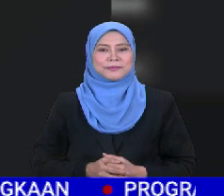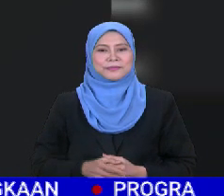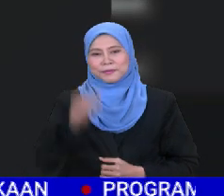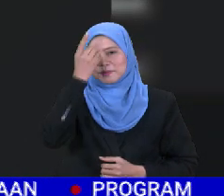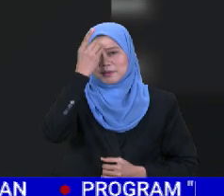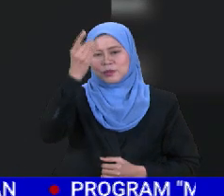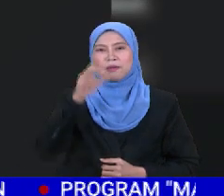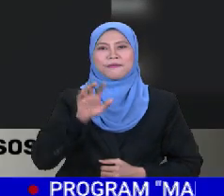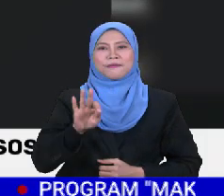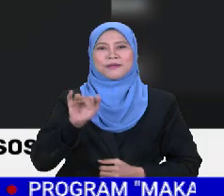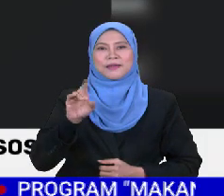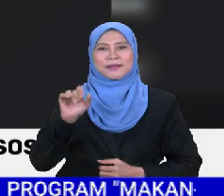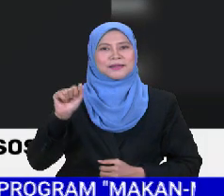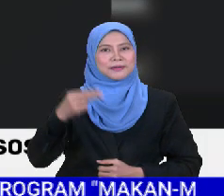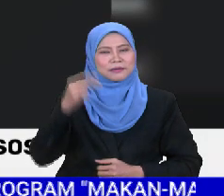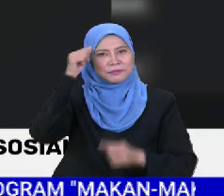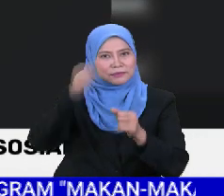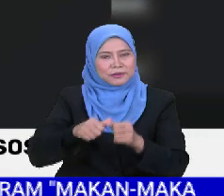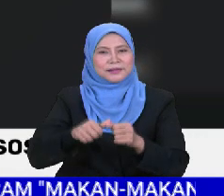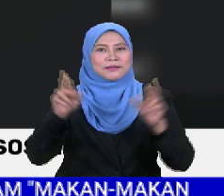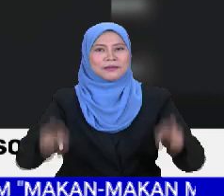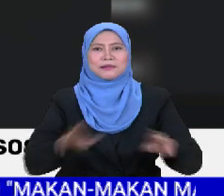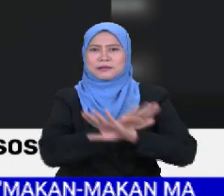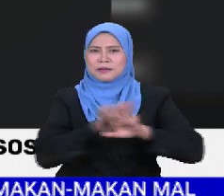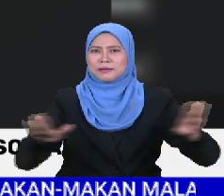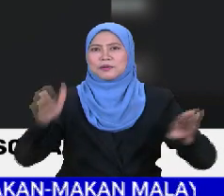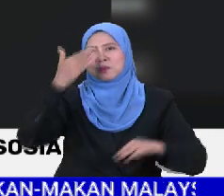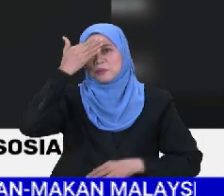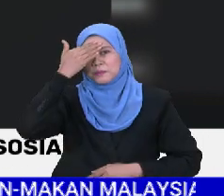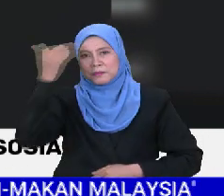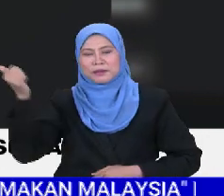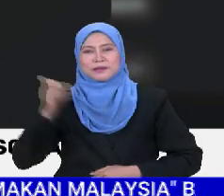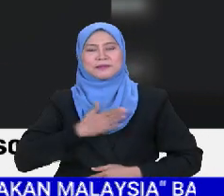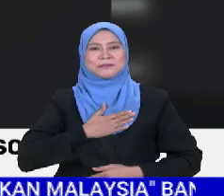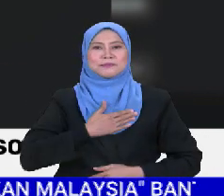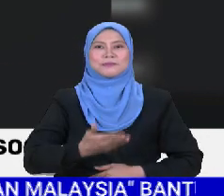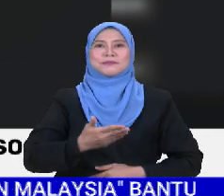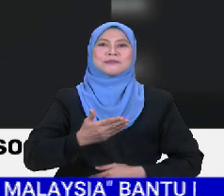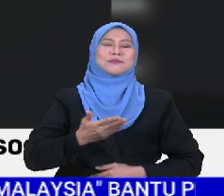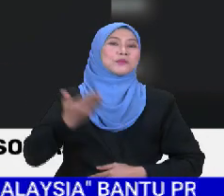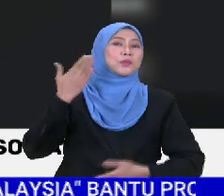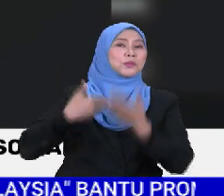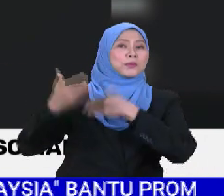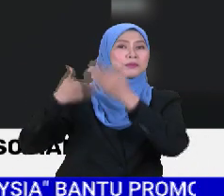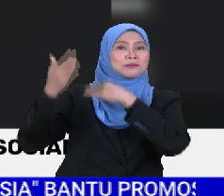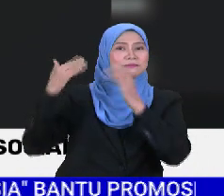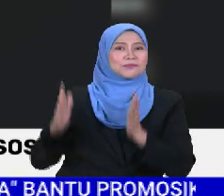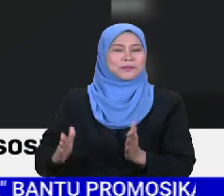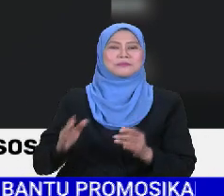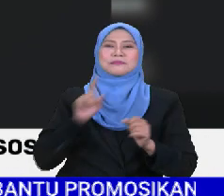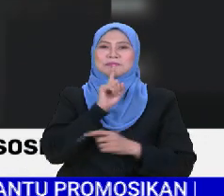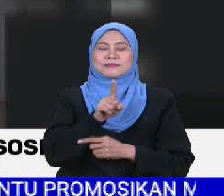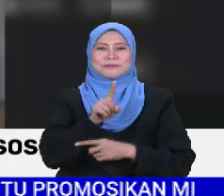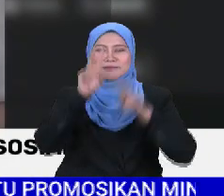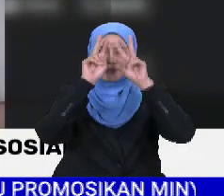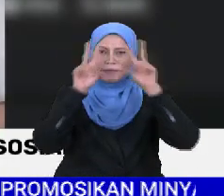Dato' Sri Fadilah mengingatkan rakyat untuk tidak sesekali lupa akan pengorbanan pejuang terdahulu agar kemakmuran